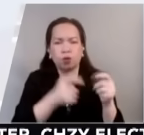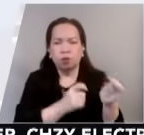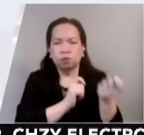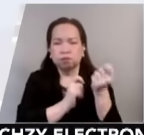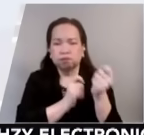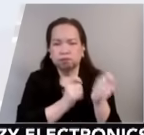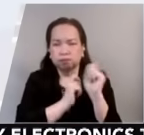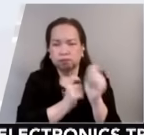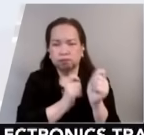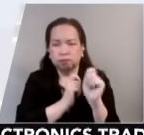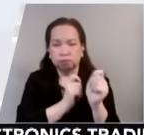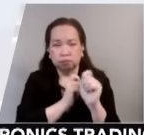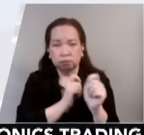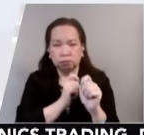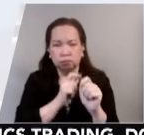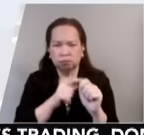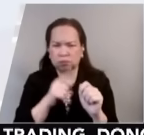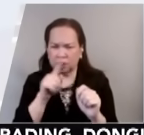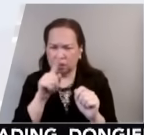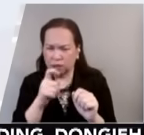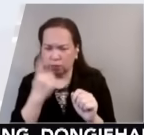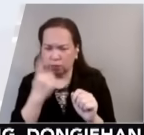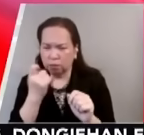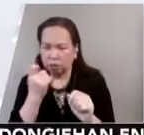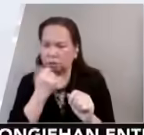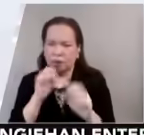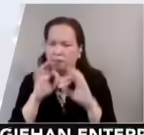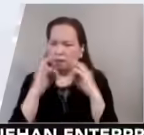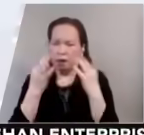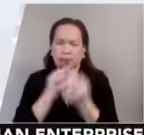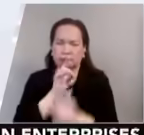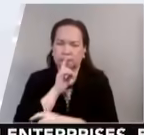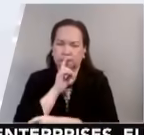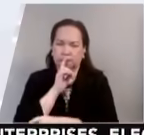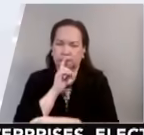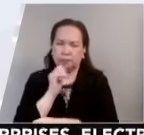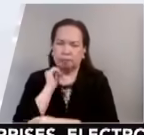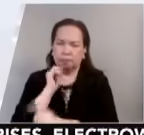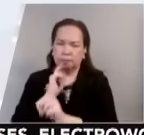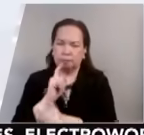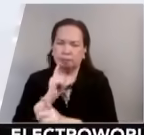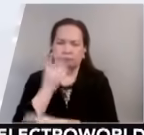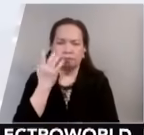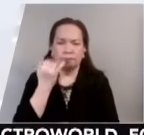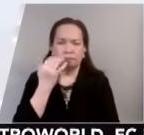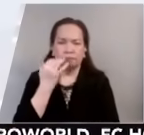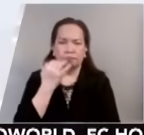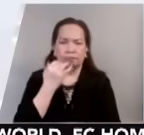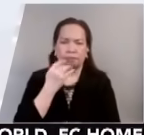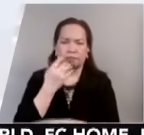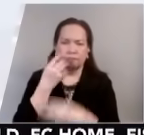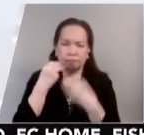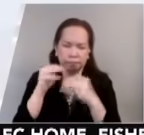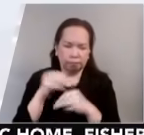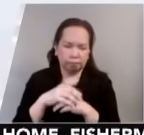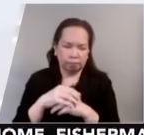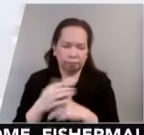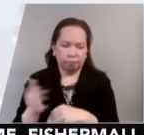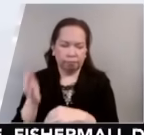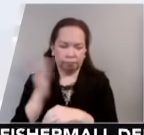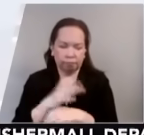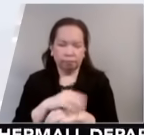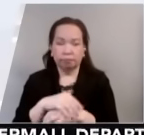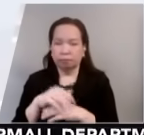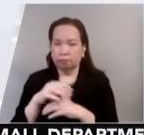tumangging magbigay ng pahayag ang pamilya ng biktima sa dingras Ilocos Norte 71 anyos na